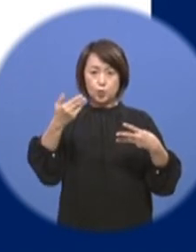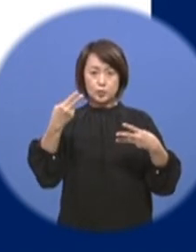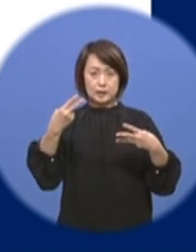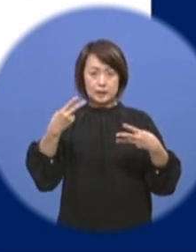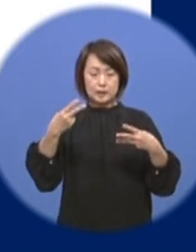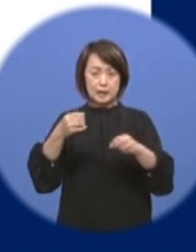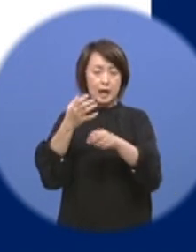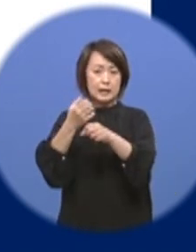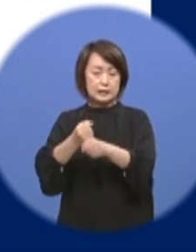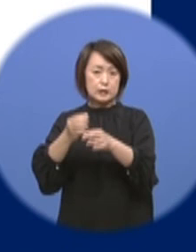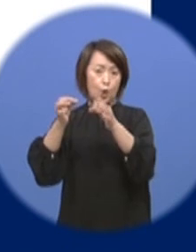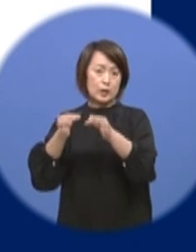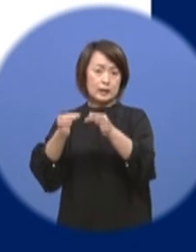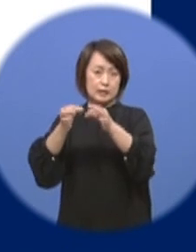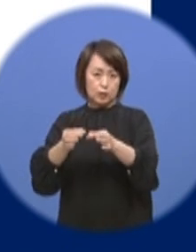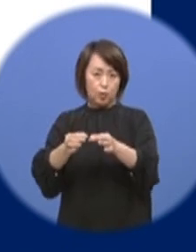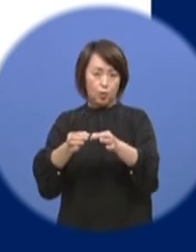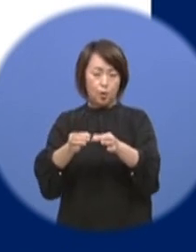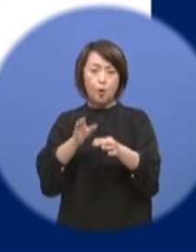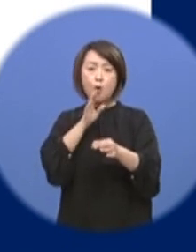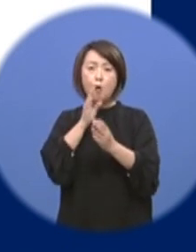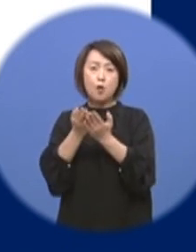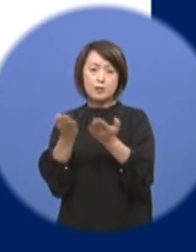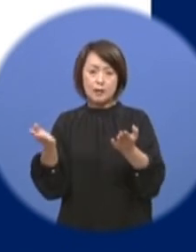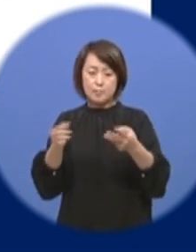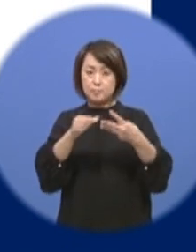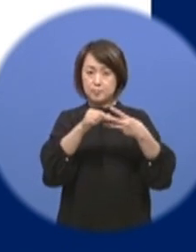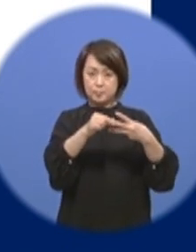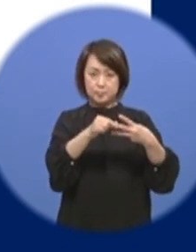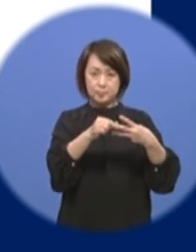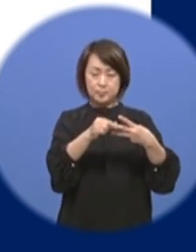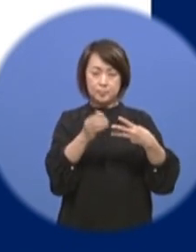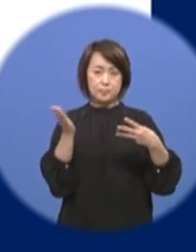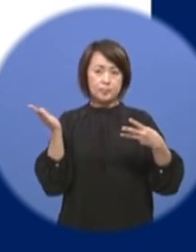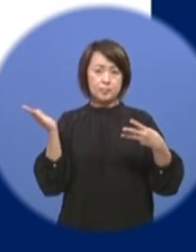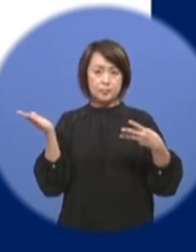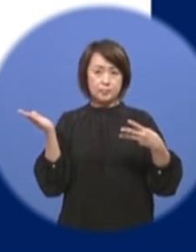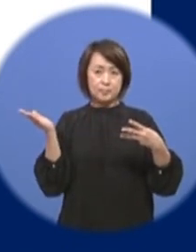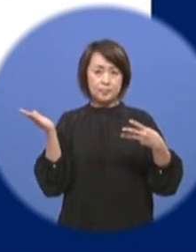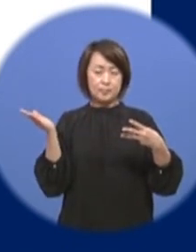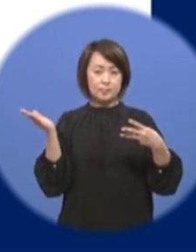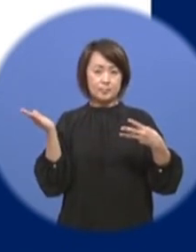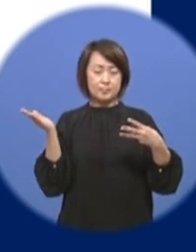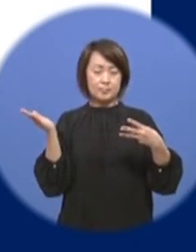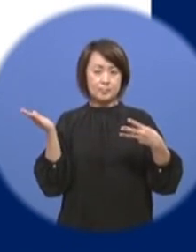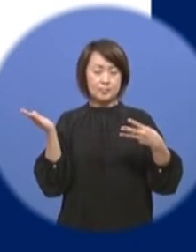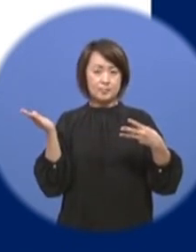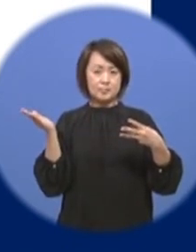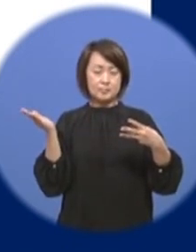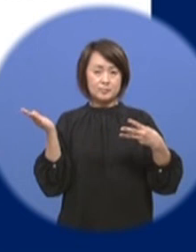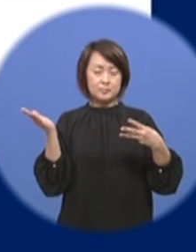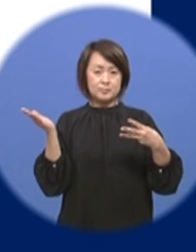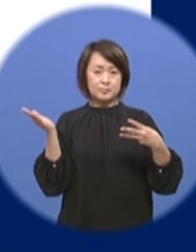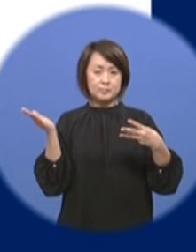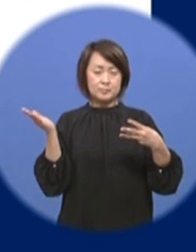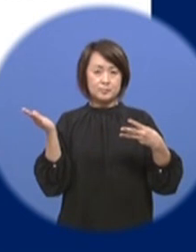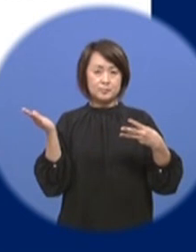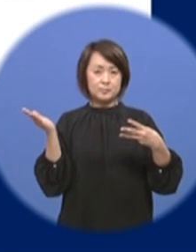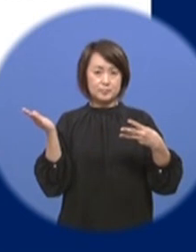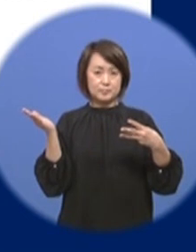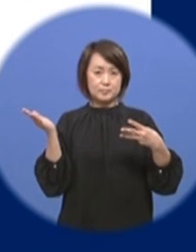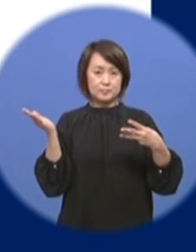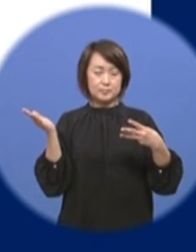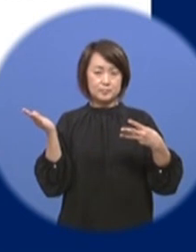本店営業部普通口座口座番号は267839